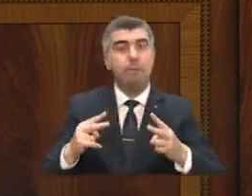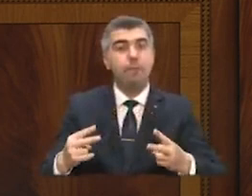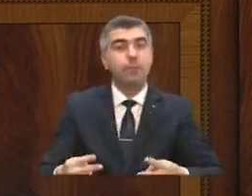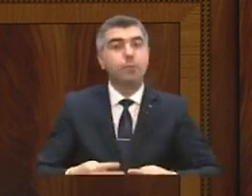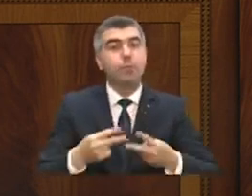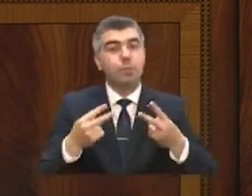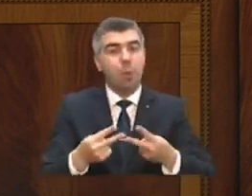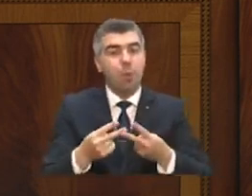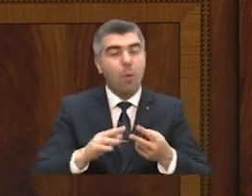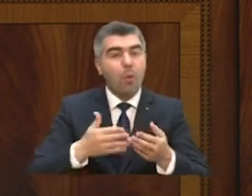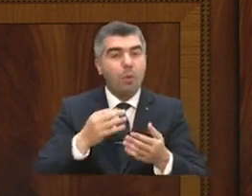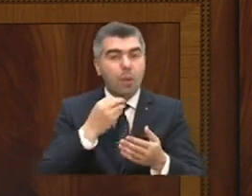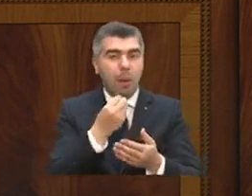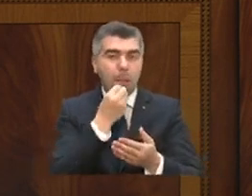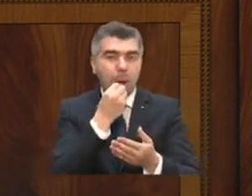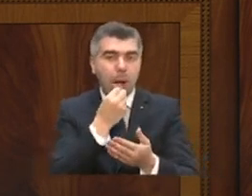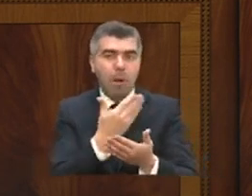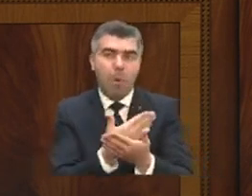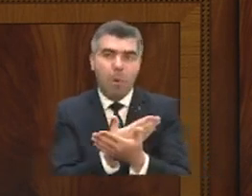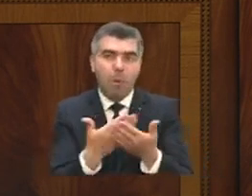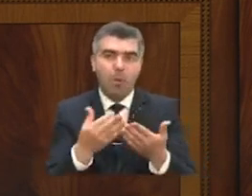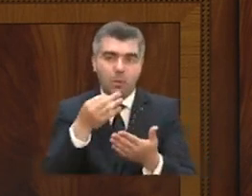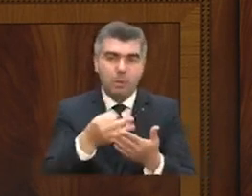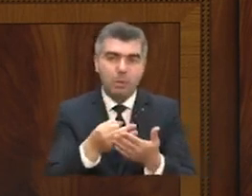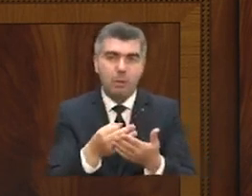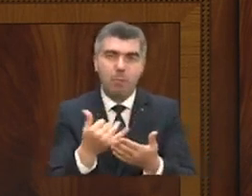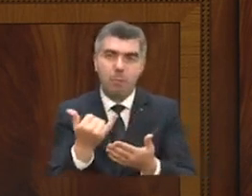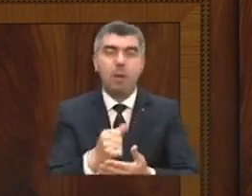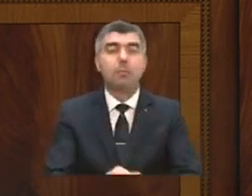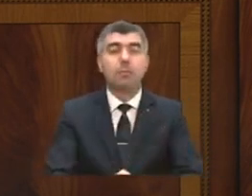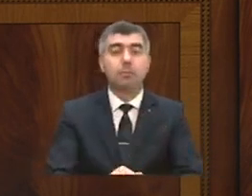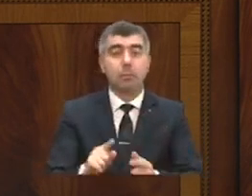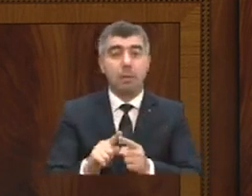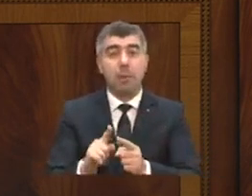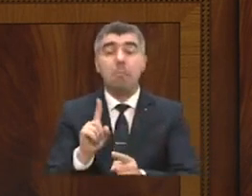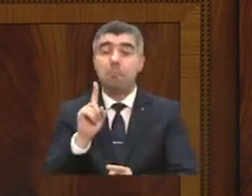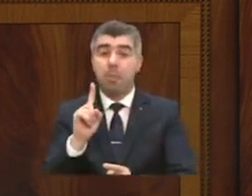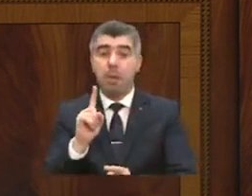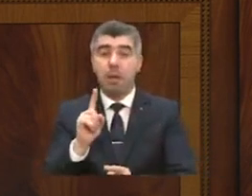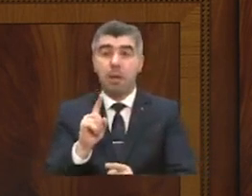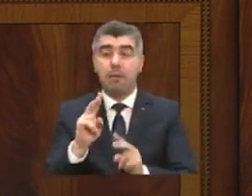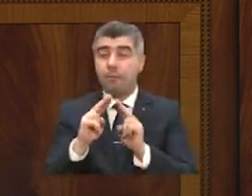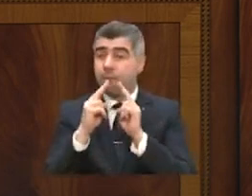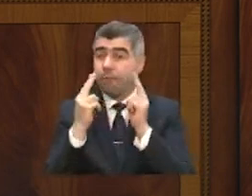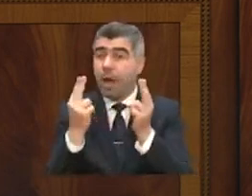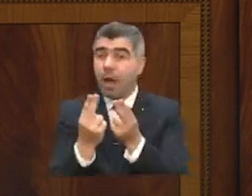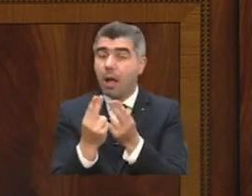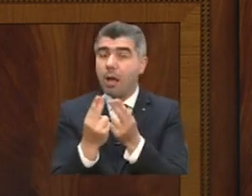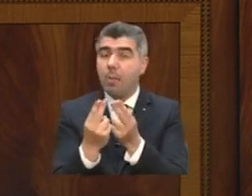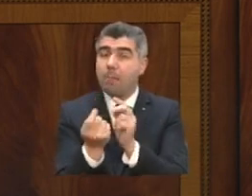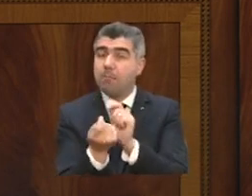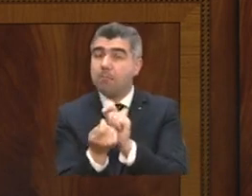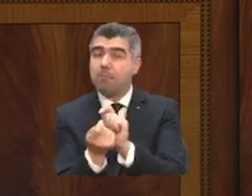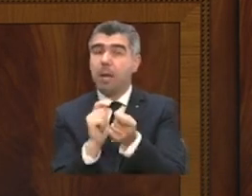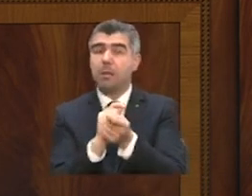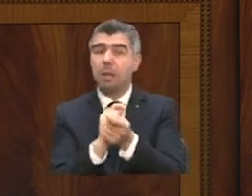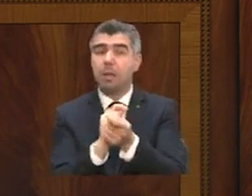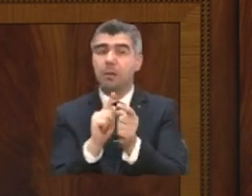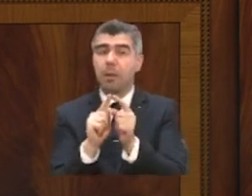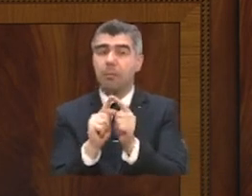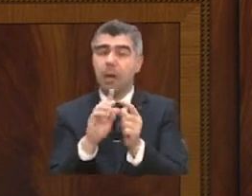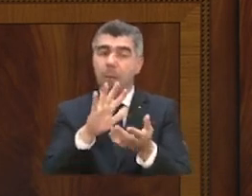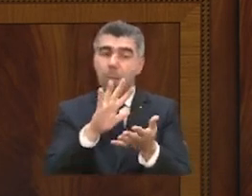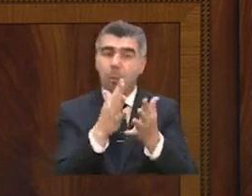بكل المواد الغذائية والأساسية، رغم أن الظروف الخارجية المفاجئة والتحولات المناخية